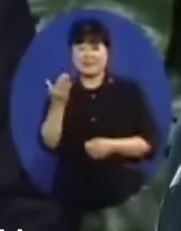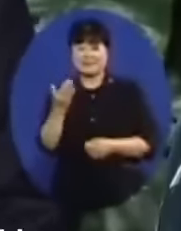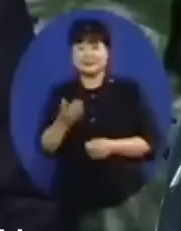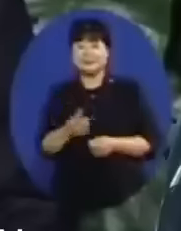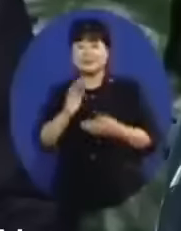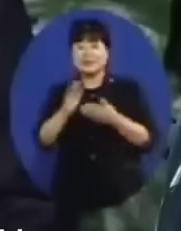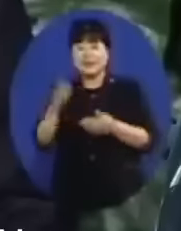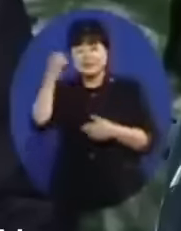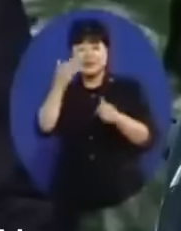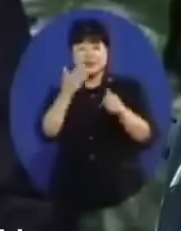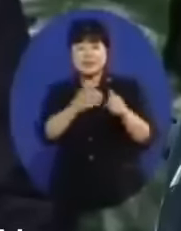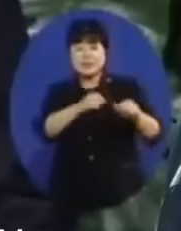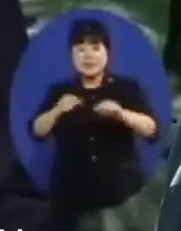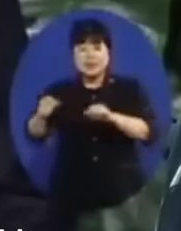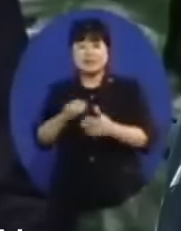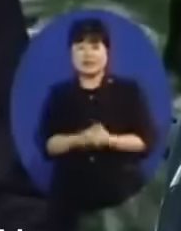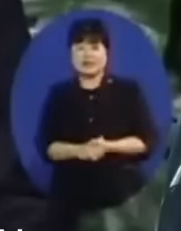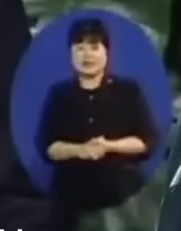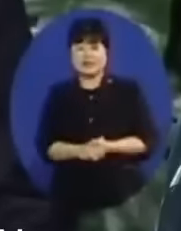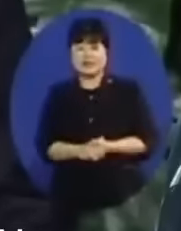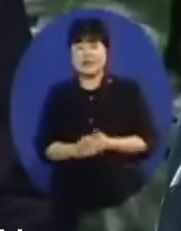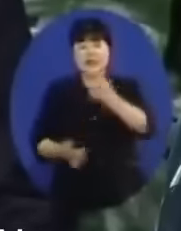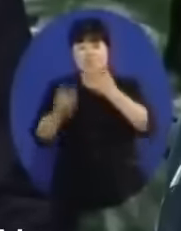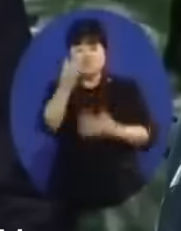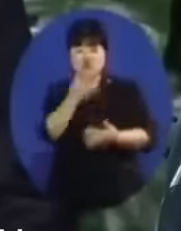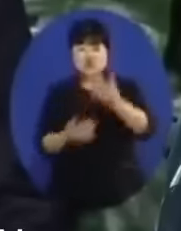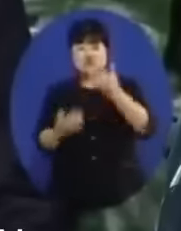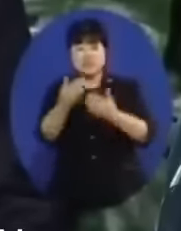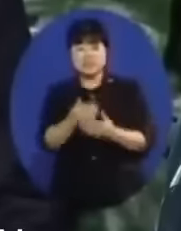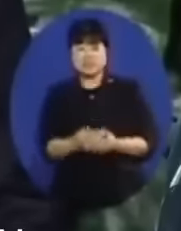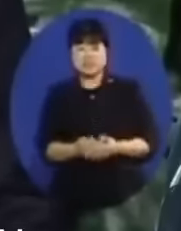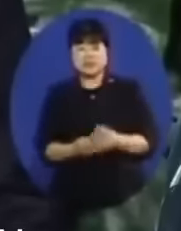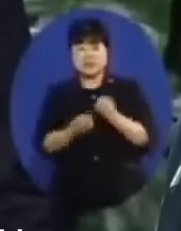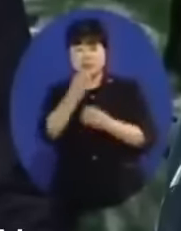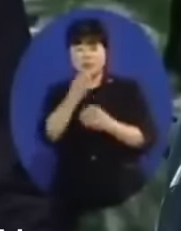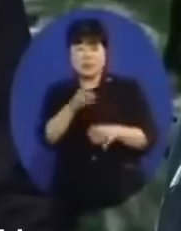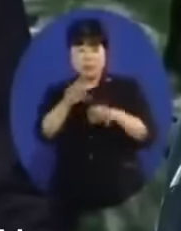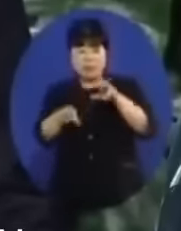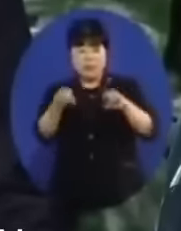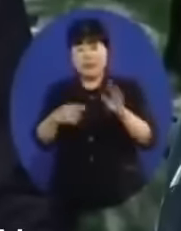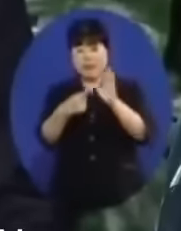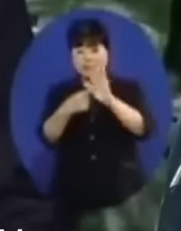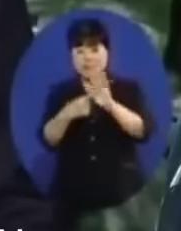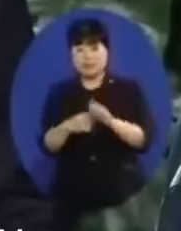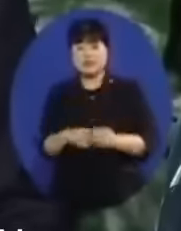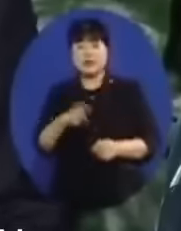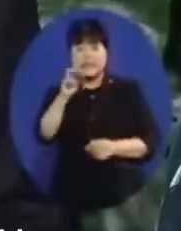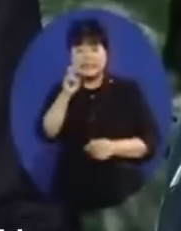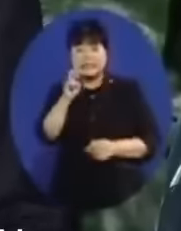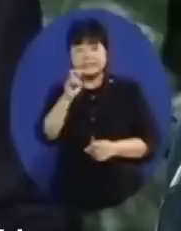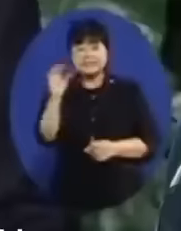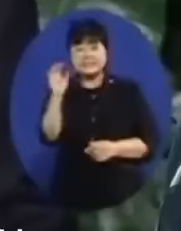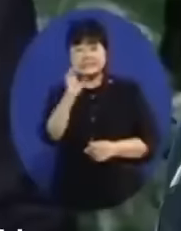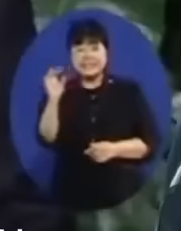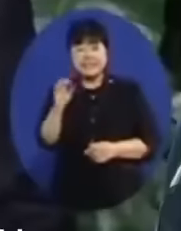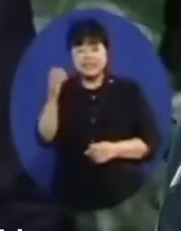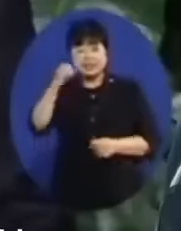그리고 그 성령의 역사가 영혼의 불길같이 일어나서 20세기의 성령운동이